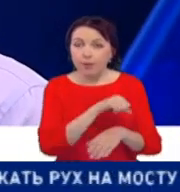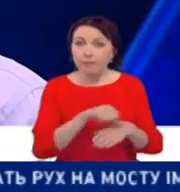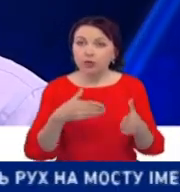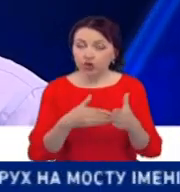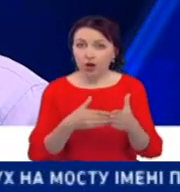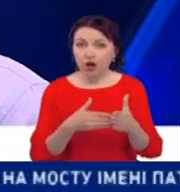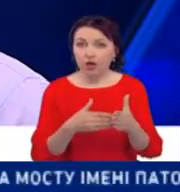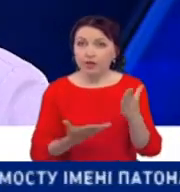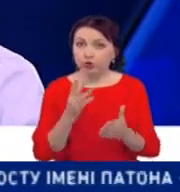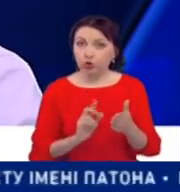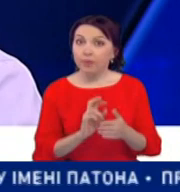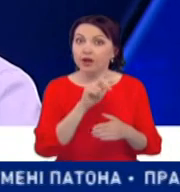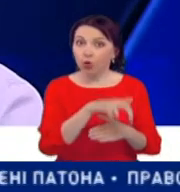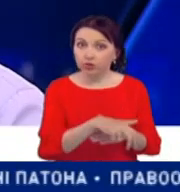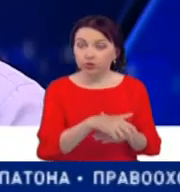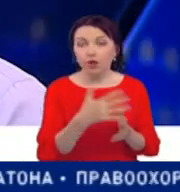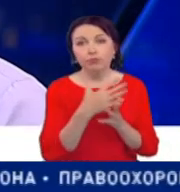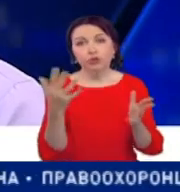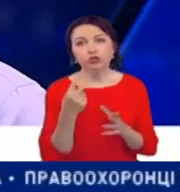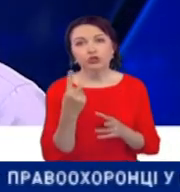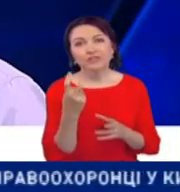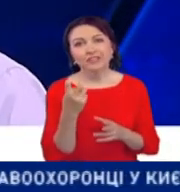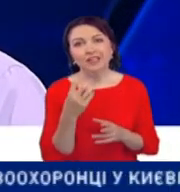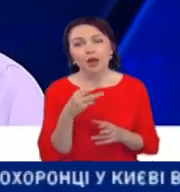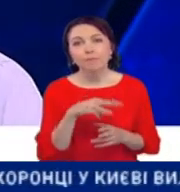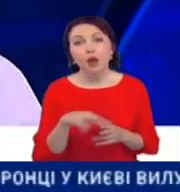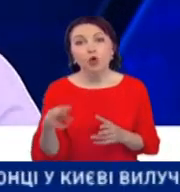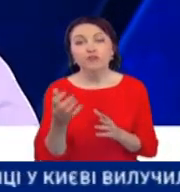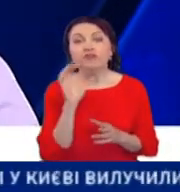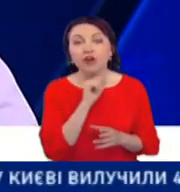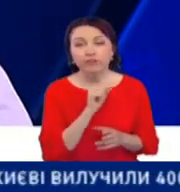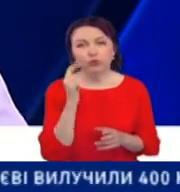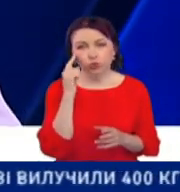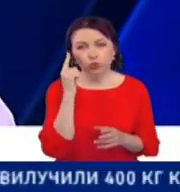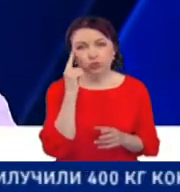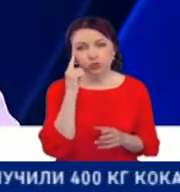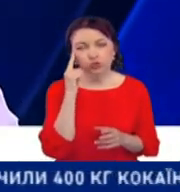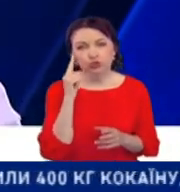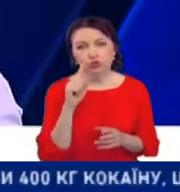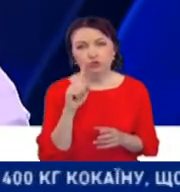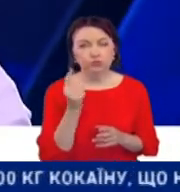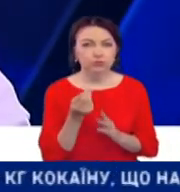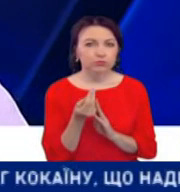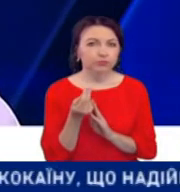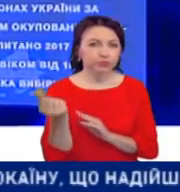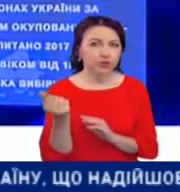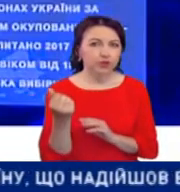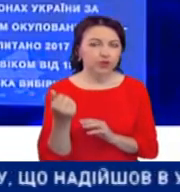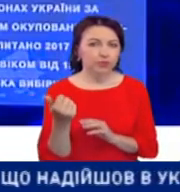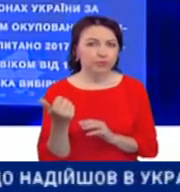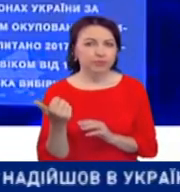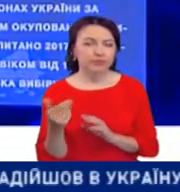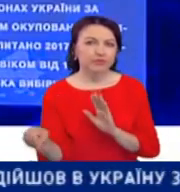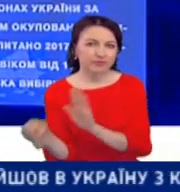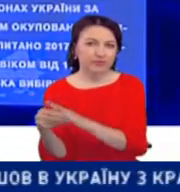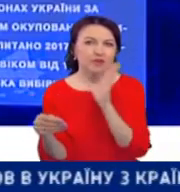Рубікон, який вони, якщо переходять, вже там більше 200 мільйонів вкрав, то він розуміє, що там максимум залог буде 50 мільйонів. Так, так. У